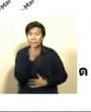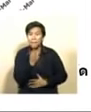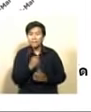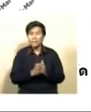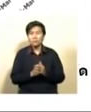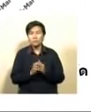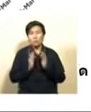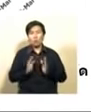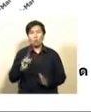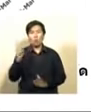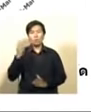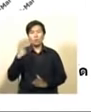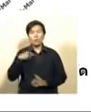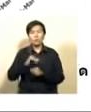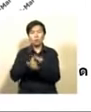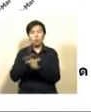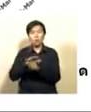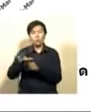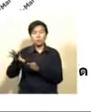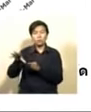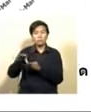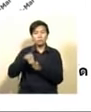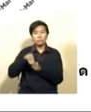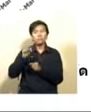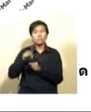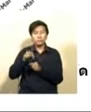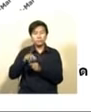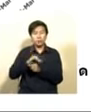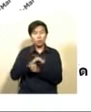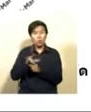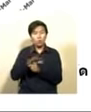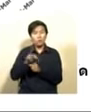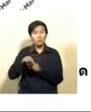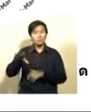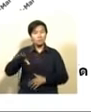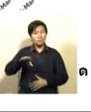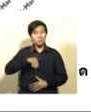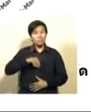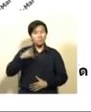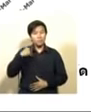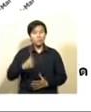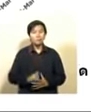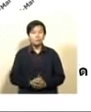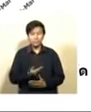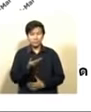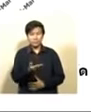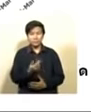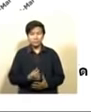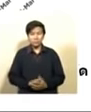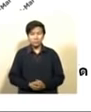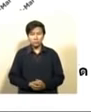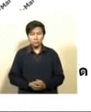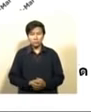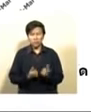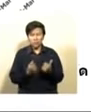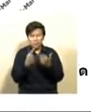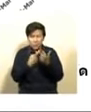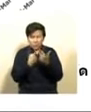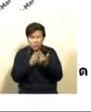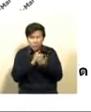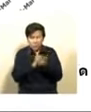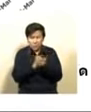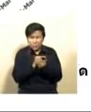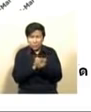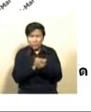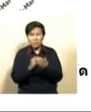แต่สะสมก็ยังเพิ่มขึ้นท่านนายกก็ยังบอกว่าก็อย่าชะล่าใจกับตรงนี้นะครับถึงแม้จะเป็นเรื่องที่เป็นข่าวดีที่เราสามาร